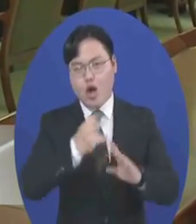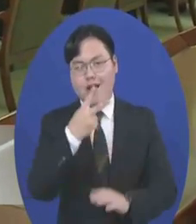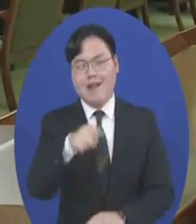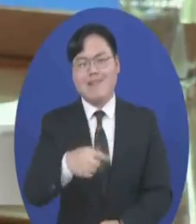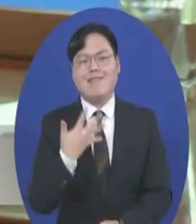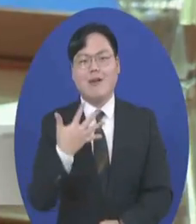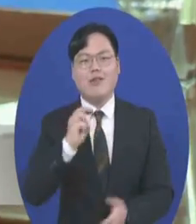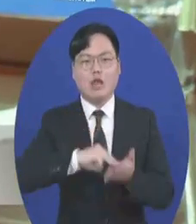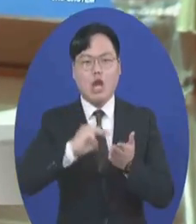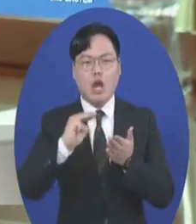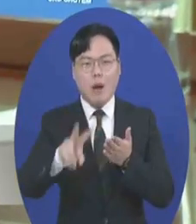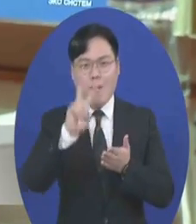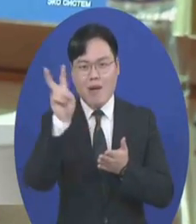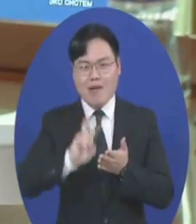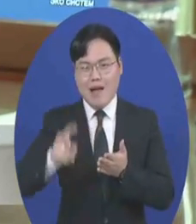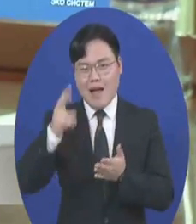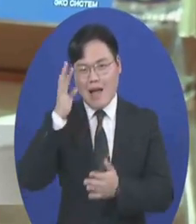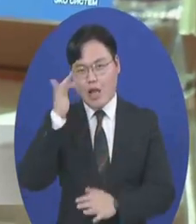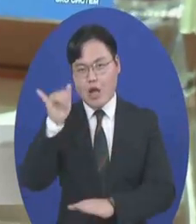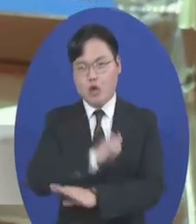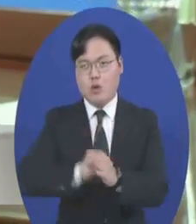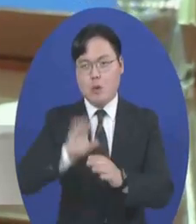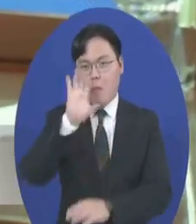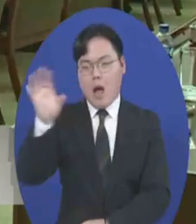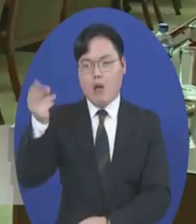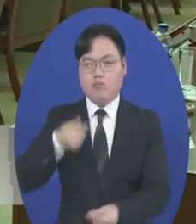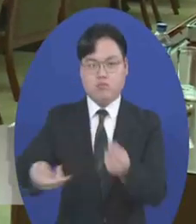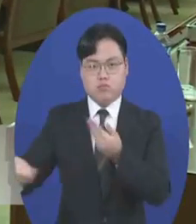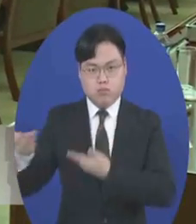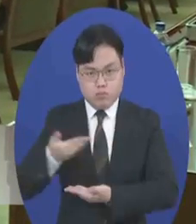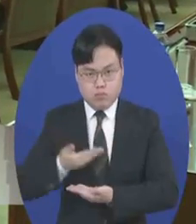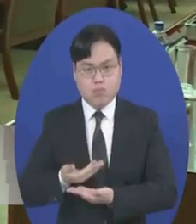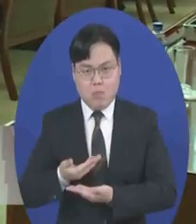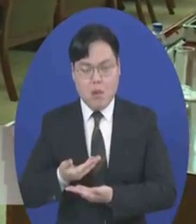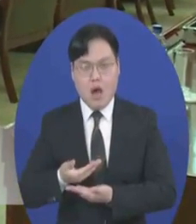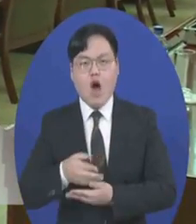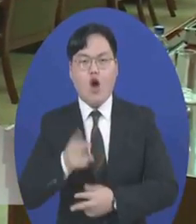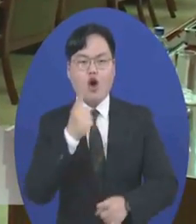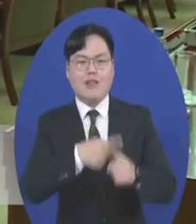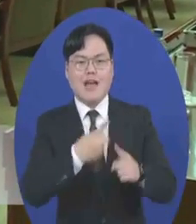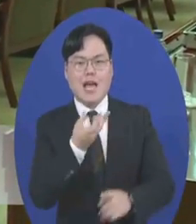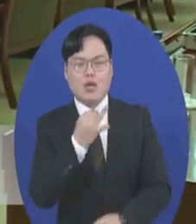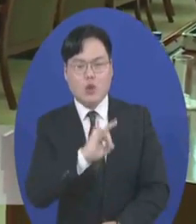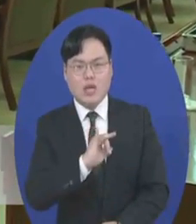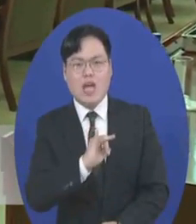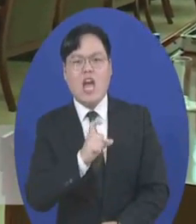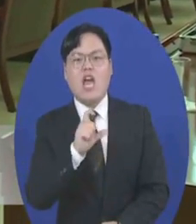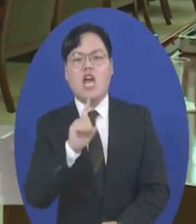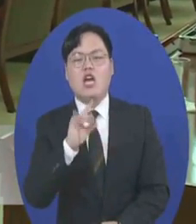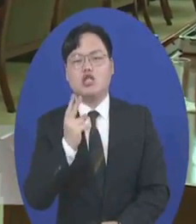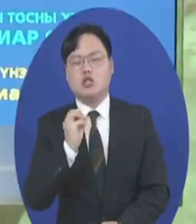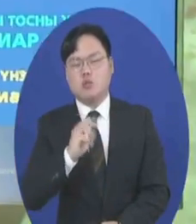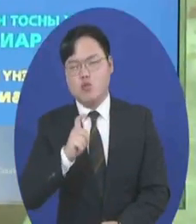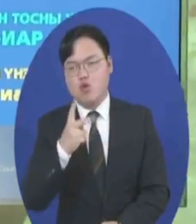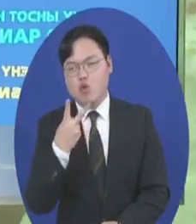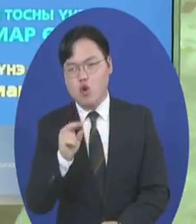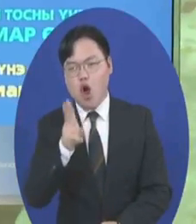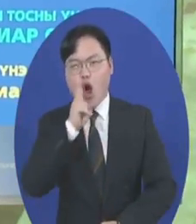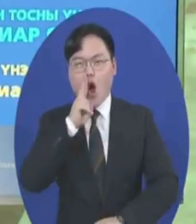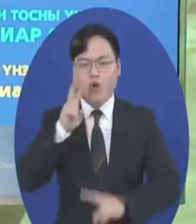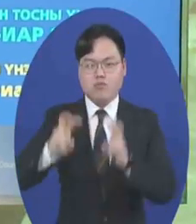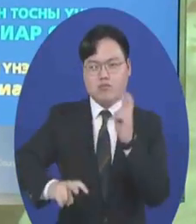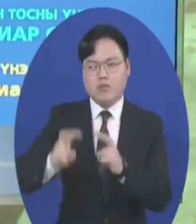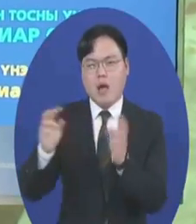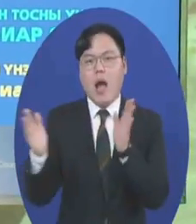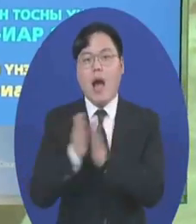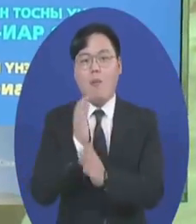2.5 тэрбум ам.долларын гадаадын хөрөнгө оруулалт хийгджээ. Гадаадын хөрөнгө оруулагчид хөдөө аж ахуй, сэргээгдэх эрчим хүч, хүнс үйлдвэрлэлийн